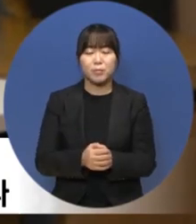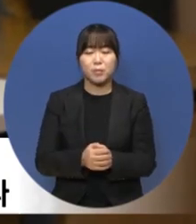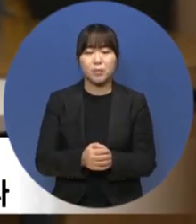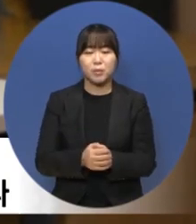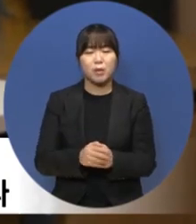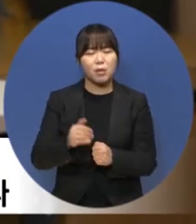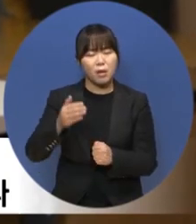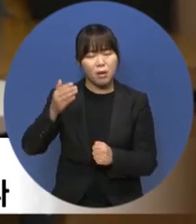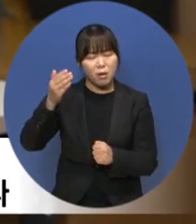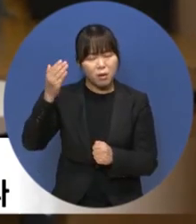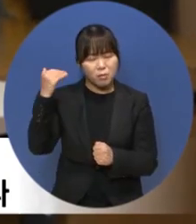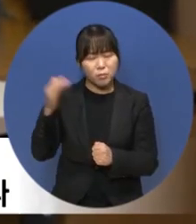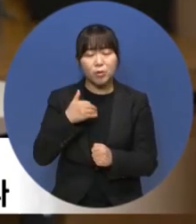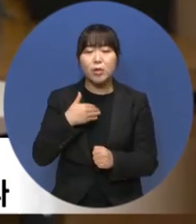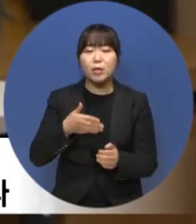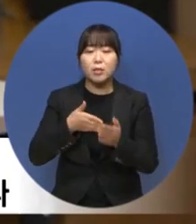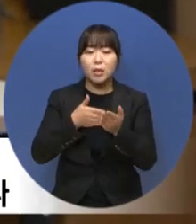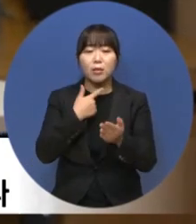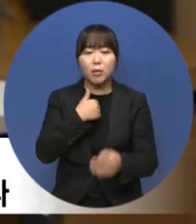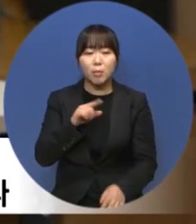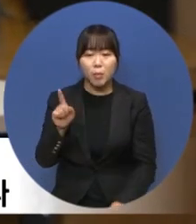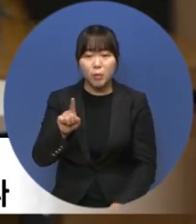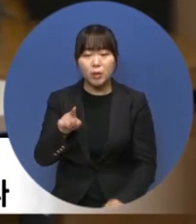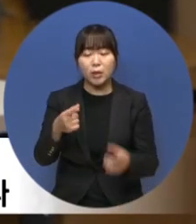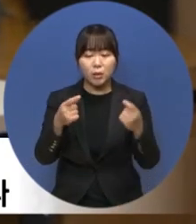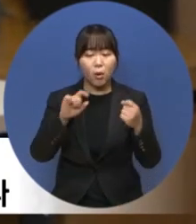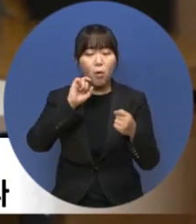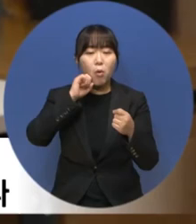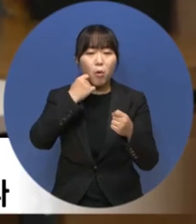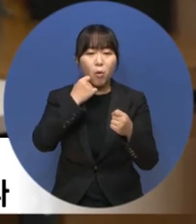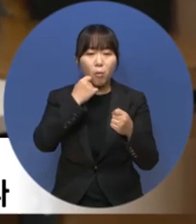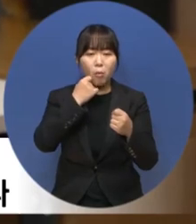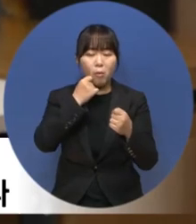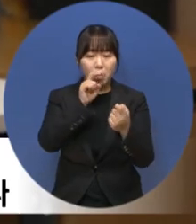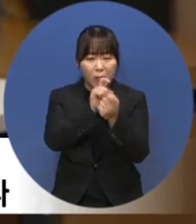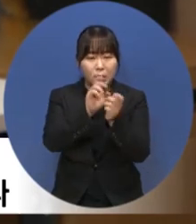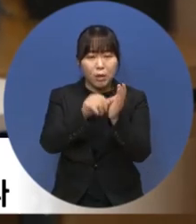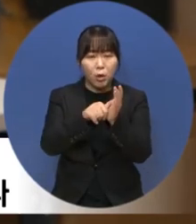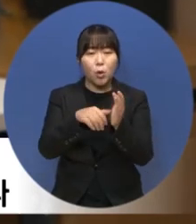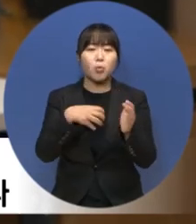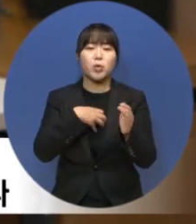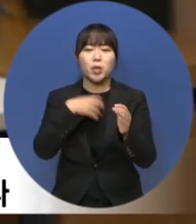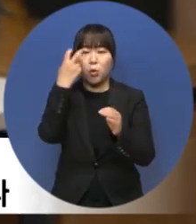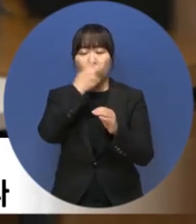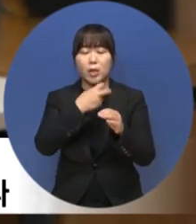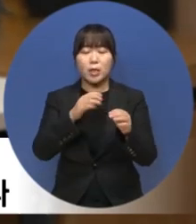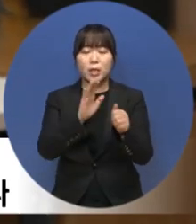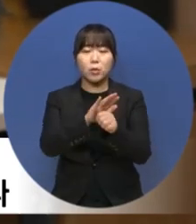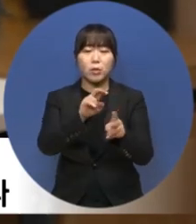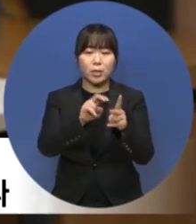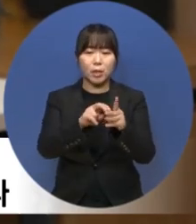제가 예전부터 제안했던 게 뭐냐면, 이러한 어려움이 왔을 때 위기관리 지원센터를 하나